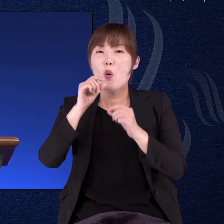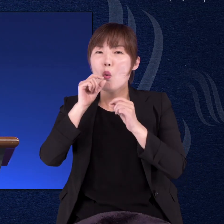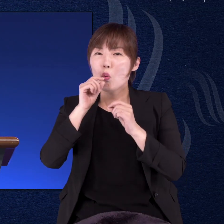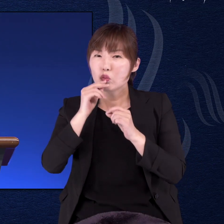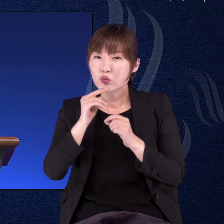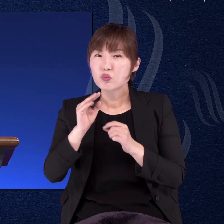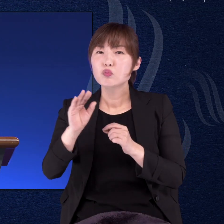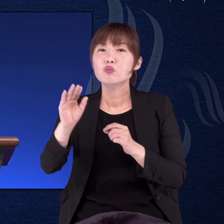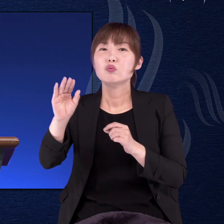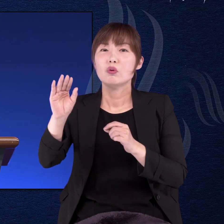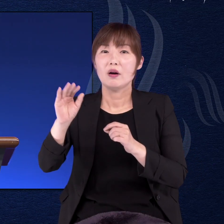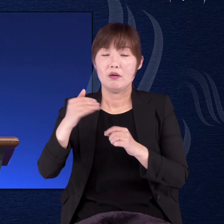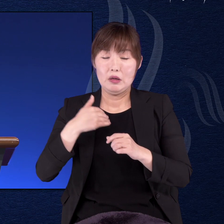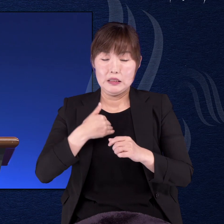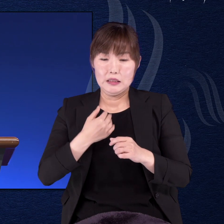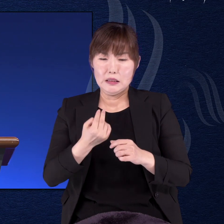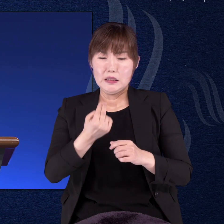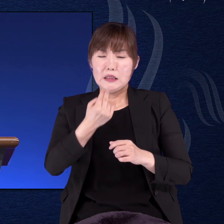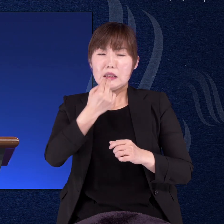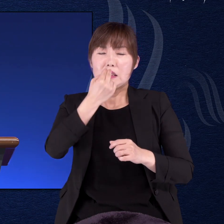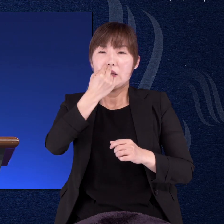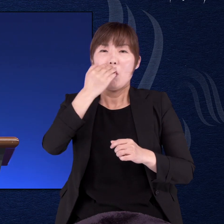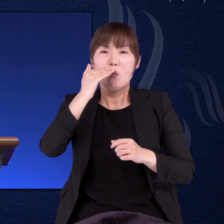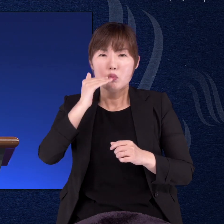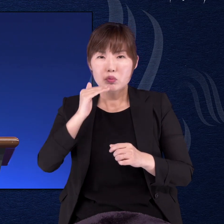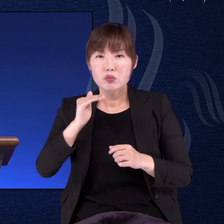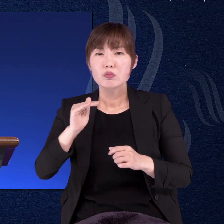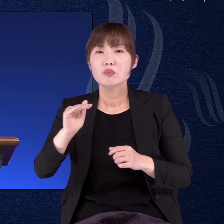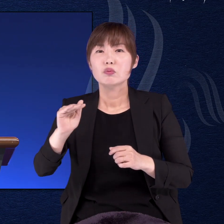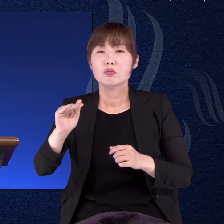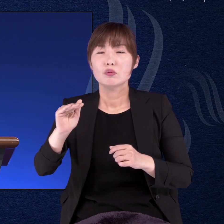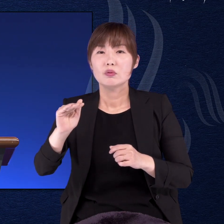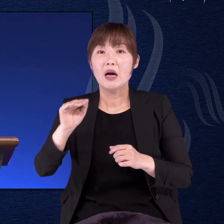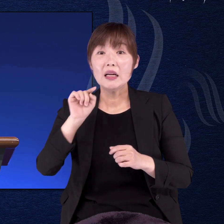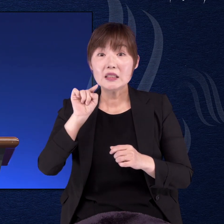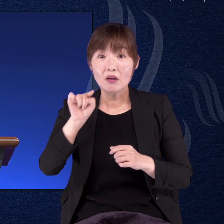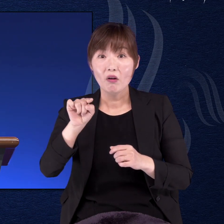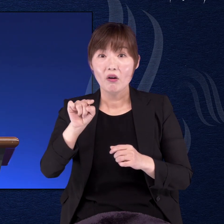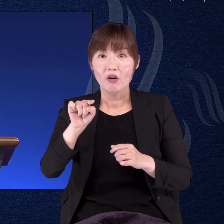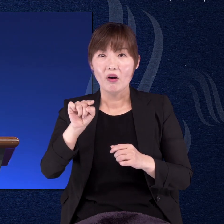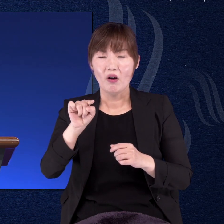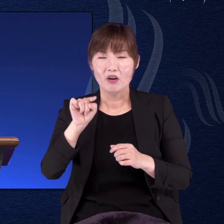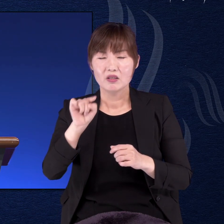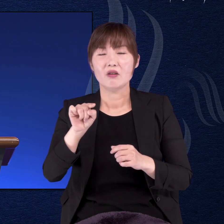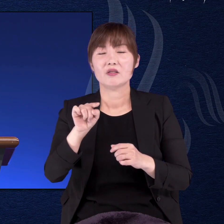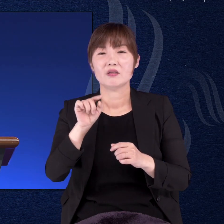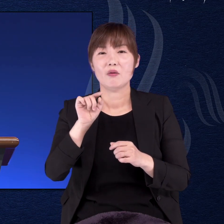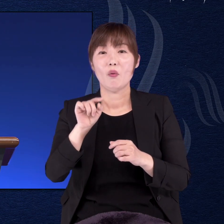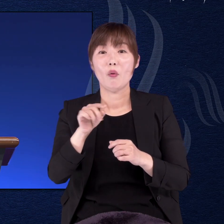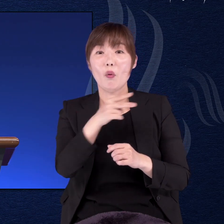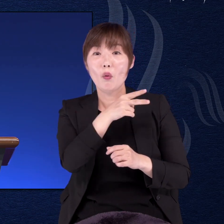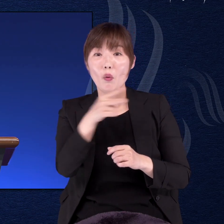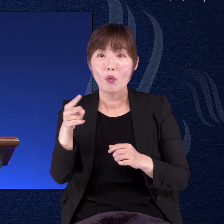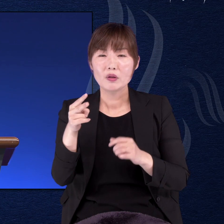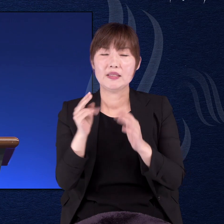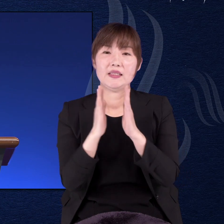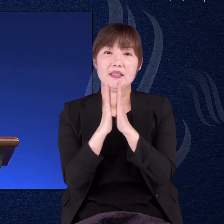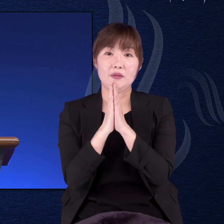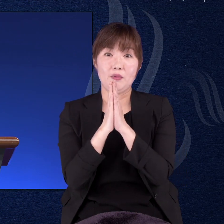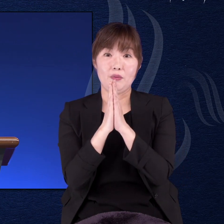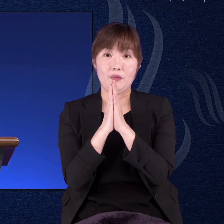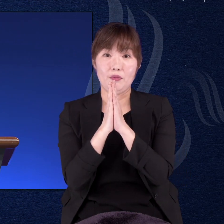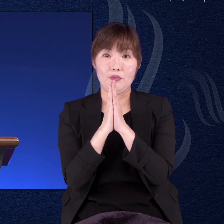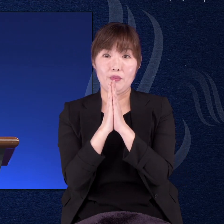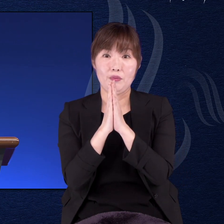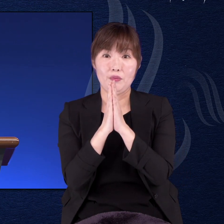내보내세요. 그게 기도라고 생각해요. 내가 호흡할 때마다, 내가 숨을 쉴 수 있을 때마다 하나님은